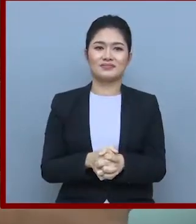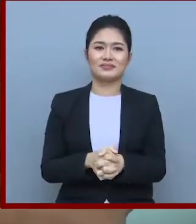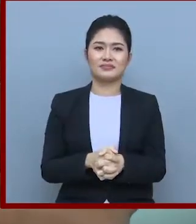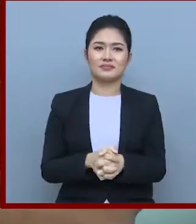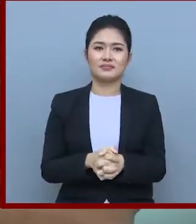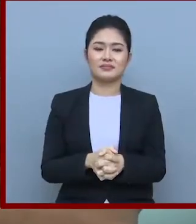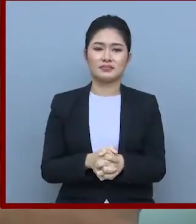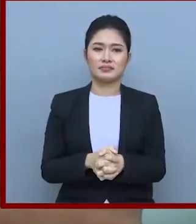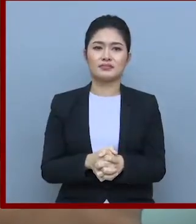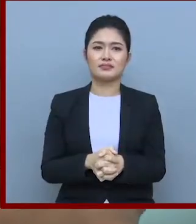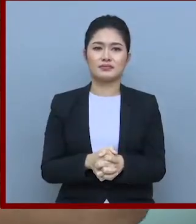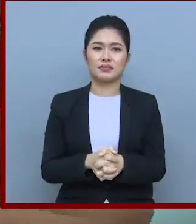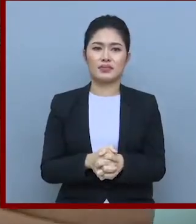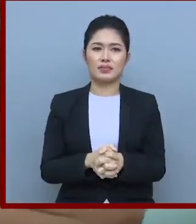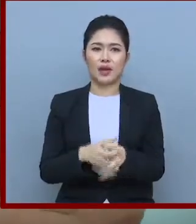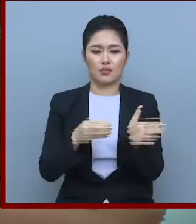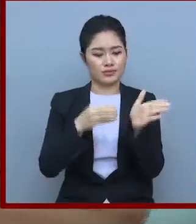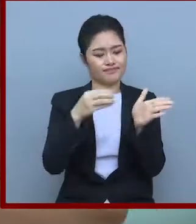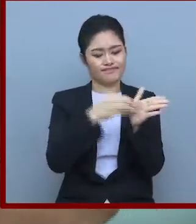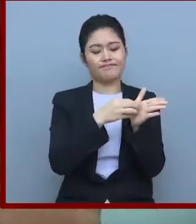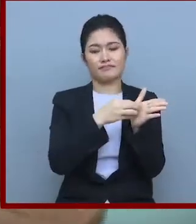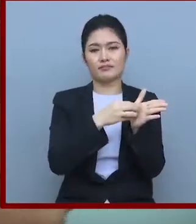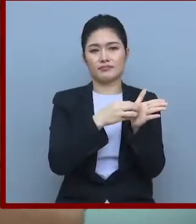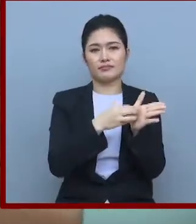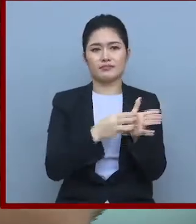มันก็จะเสียบลงไปอย่างนี้นะครับ